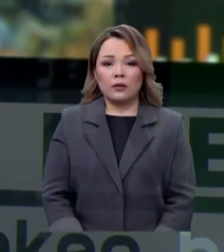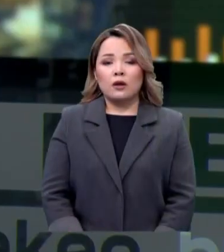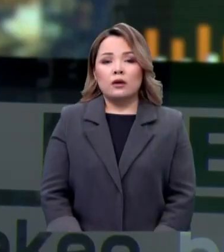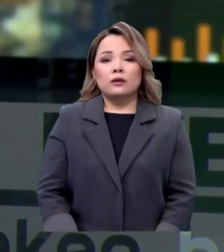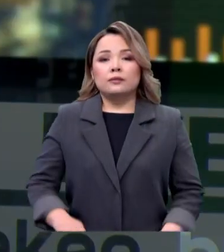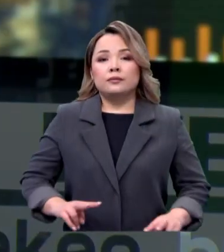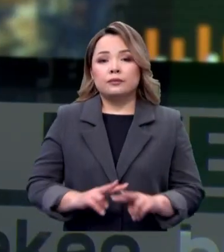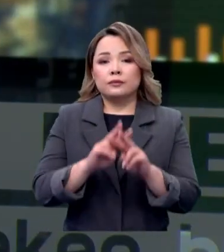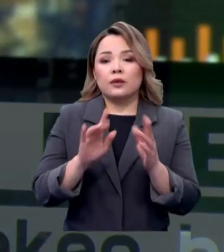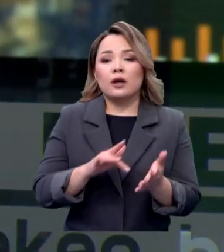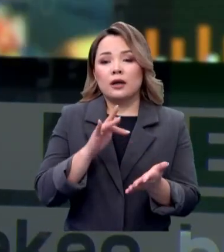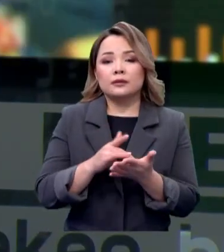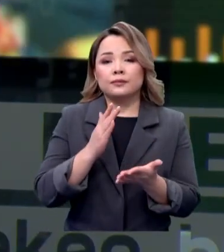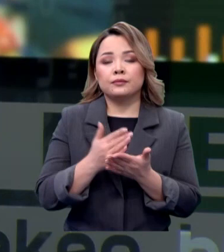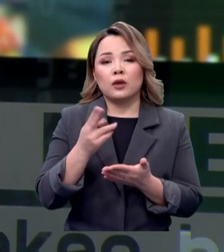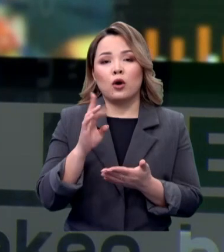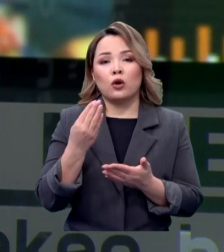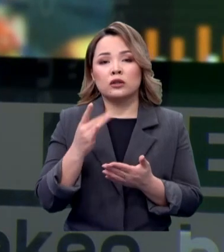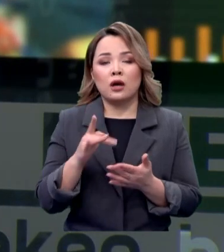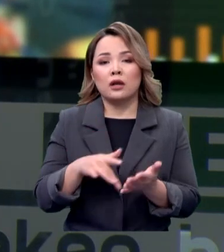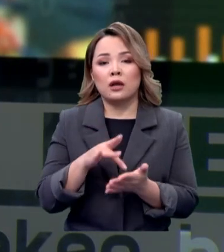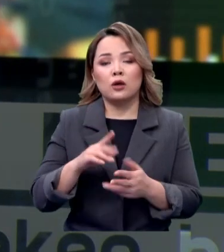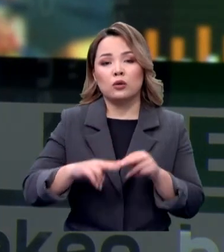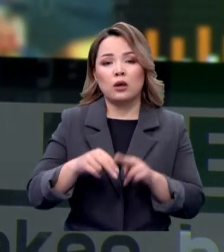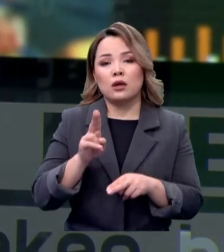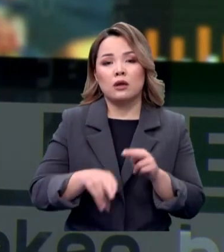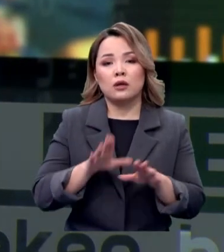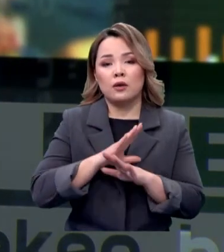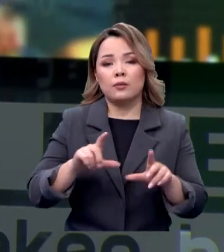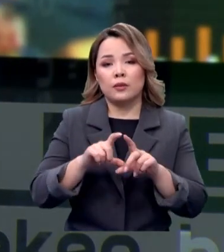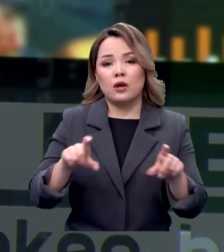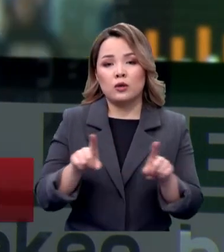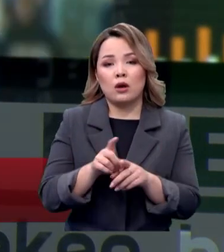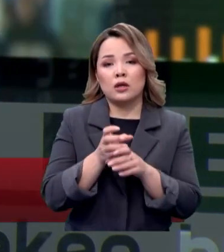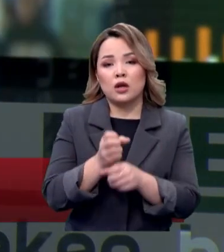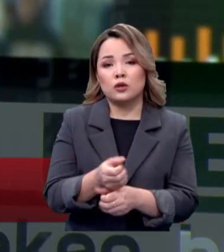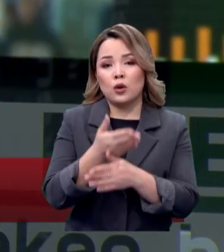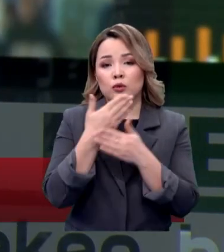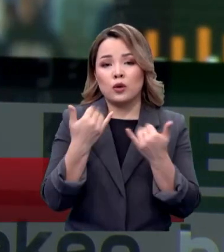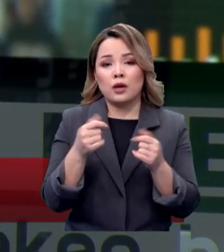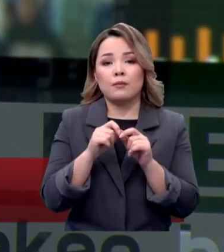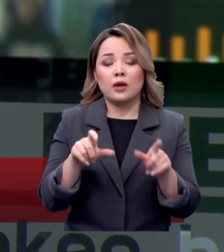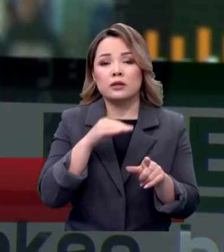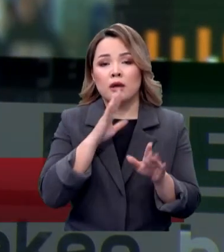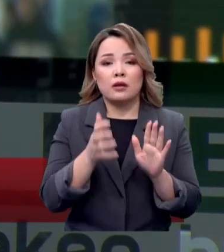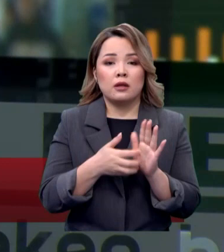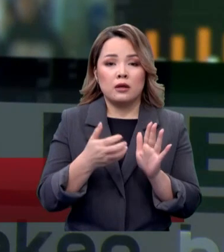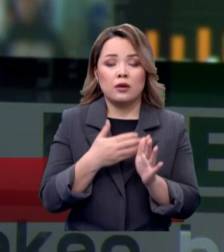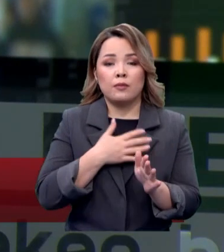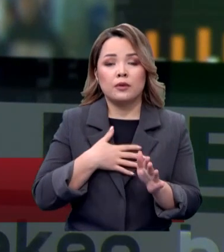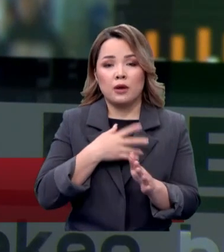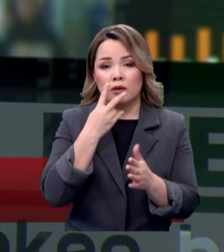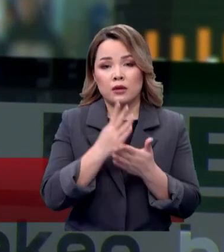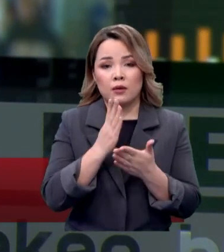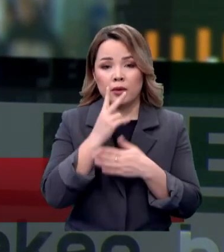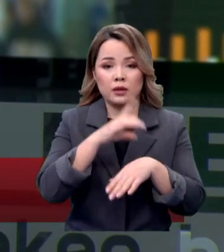Елорда эргесиндеги Кошу қаласында курлысы аяқталмаған әлеуметтік нысандар азаймай тұр. Бұл ретте мектеп жетіспеушілігі қатты байқалады.